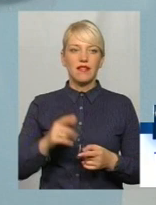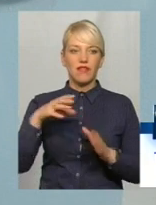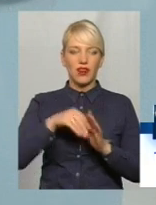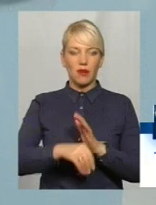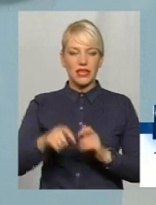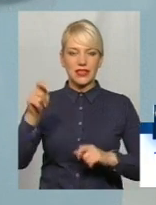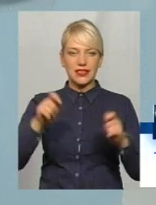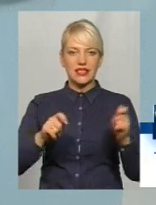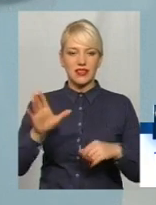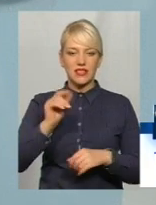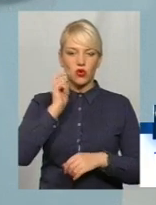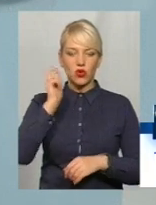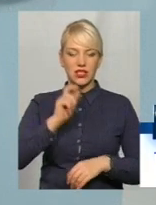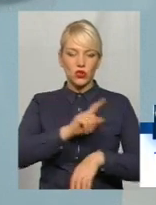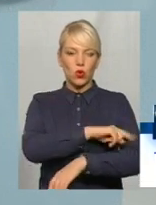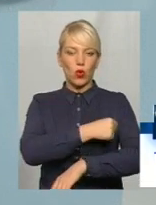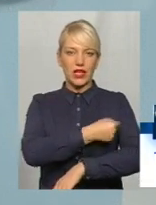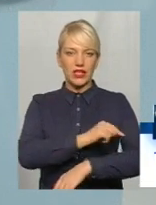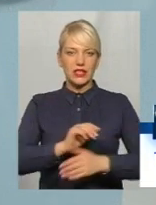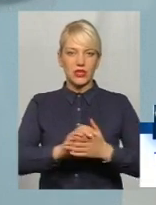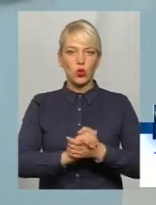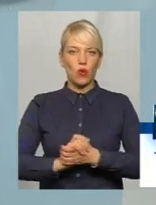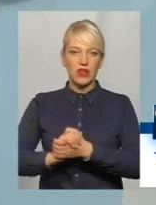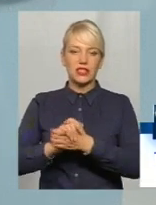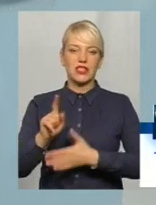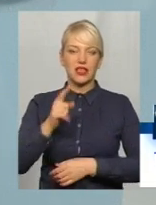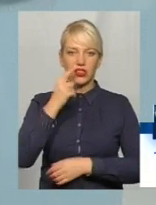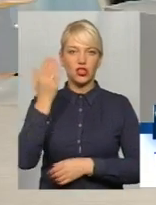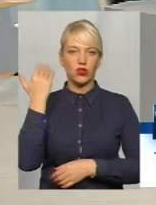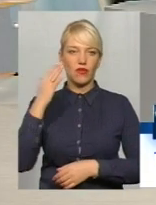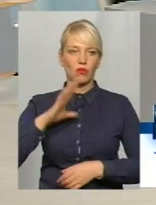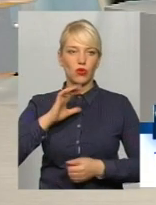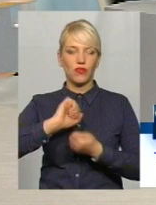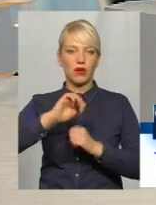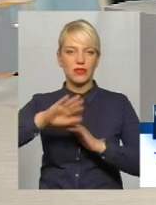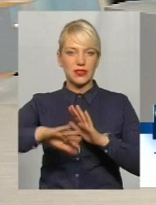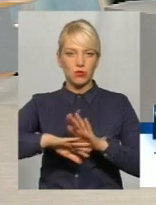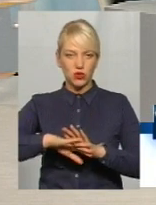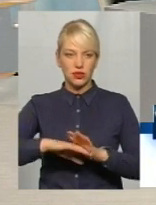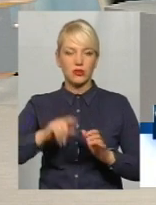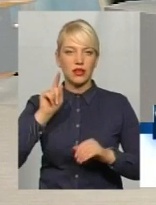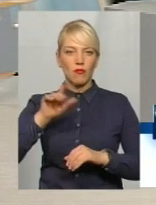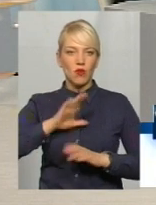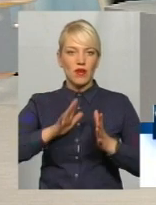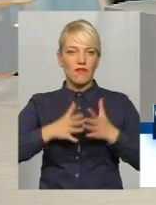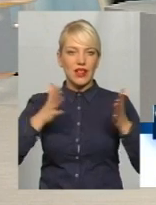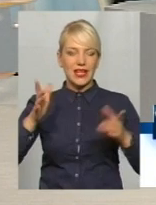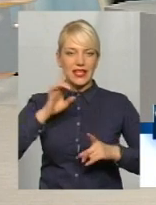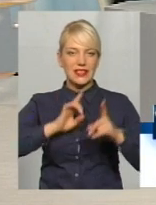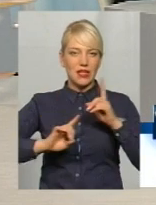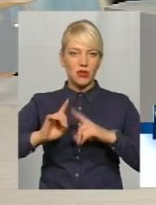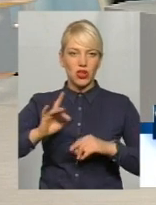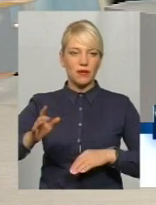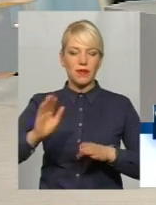з'їзду Всеукраїнського лікарського товариства, який нещодавно відбулося в місті Кам'янці-Подільському, там був великий семінар,